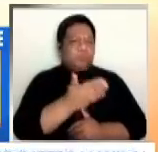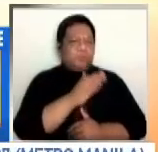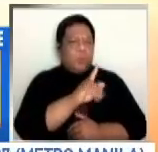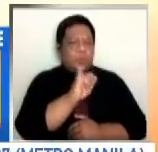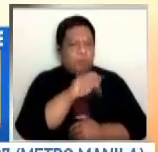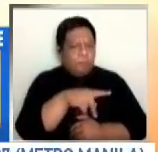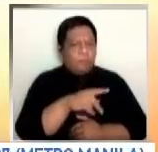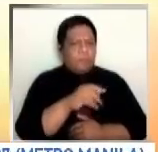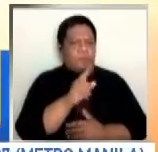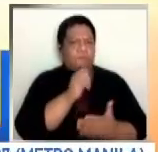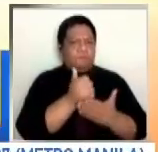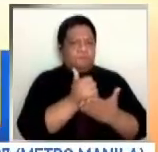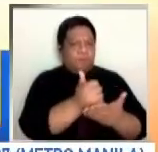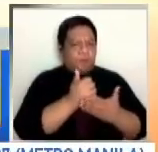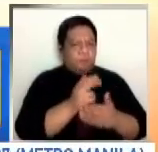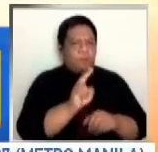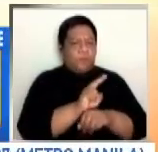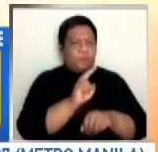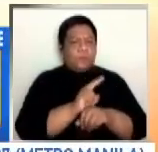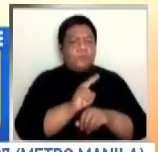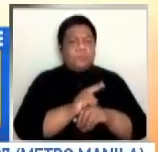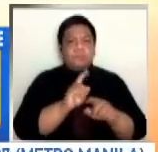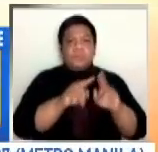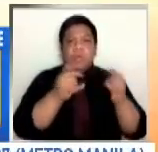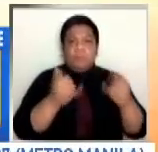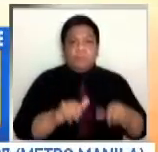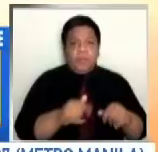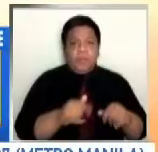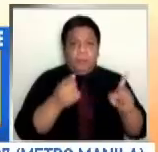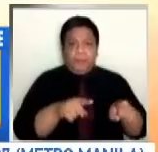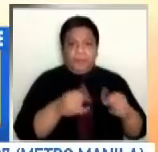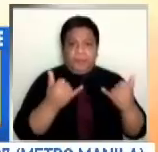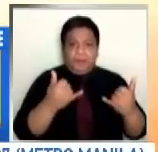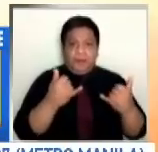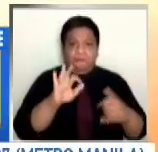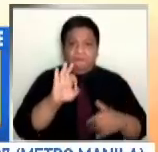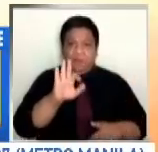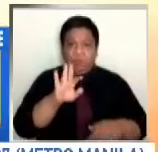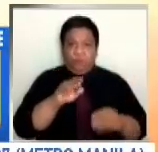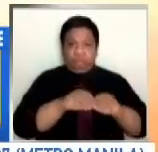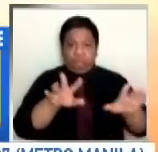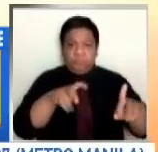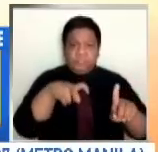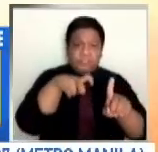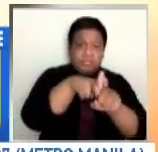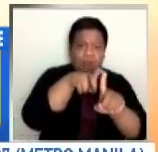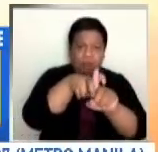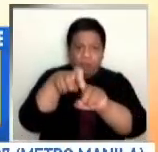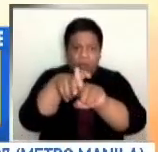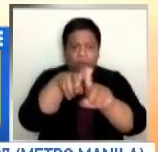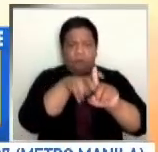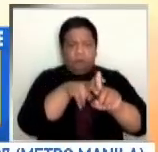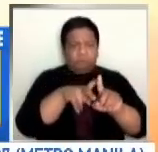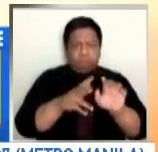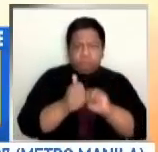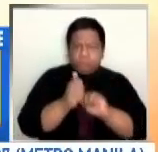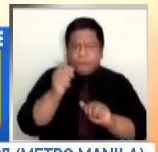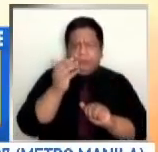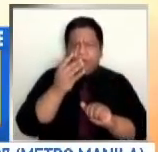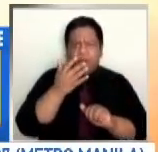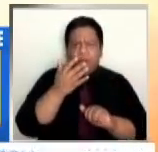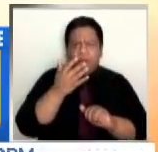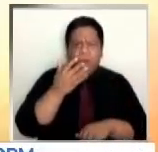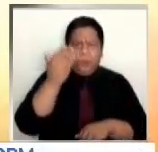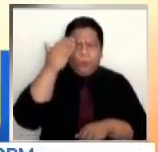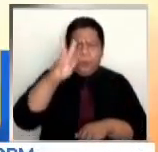and useful. Pero sa kaso po ng pag-tag sa Facebook nitong mga nakarang araw, karamihan po ay hindi nila kakilala yung mga nag-tag sa kanila. May